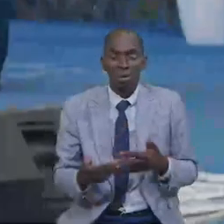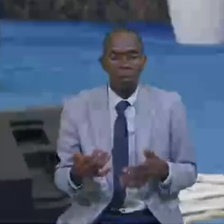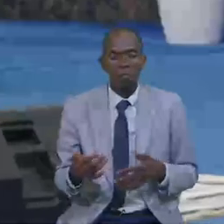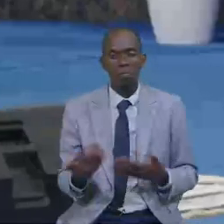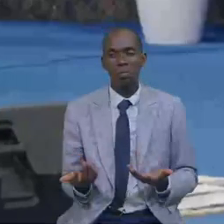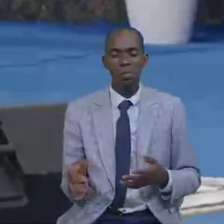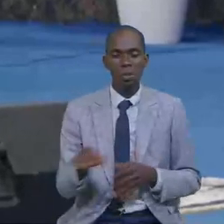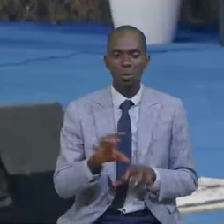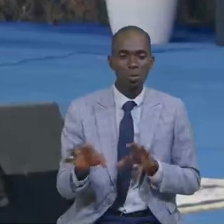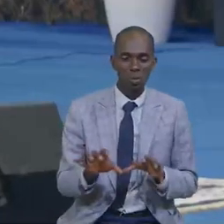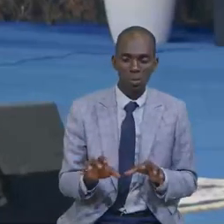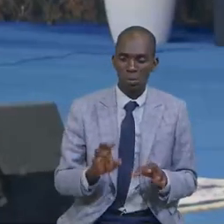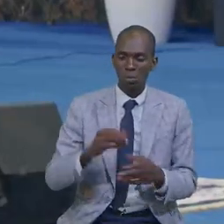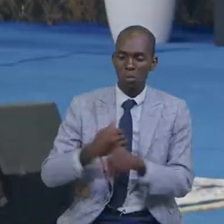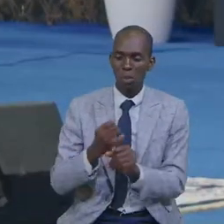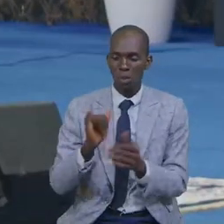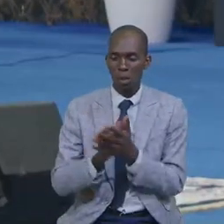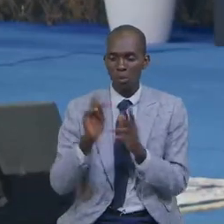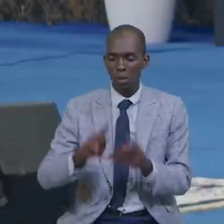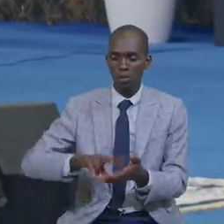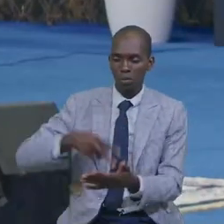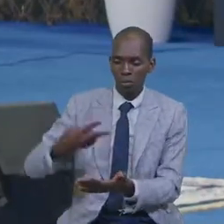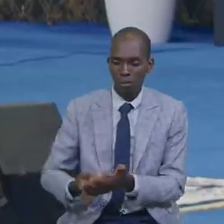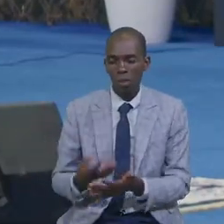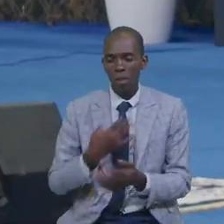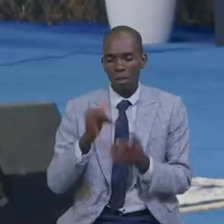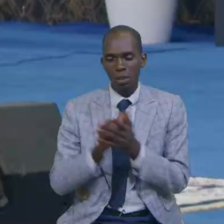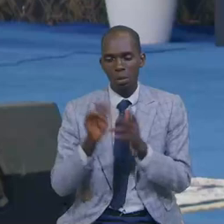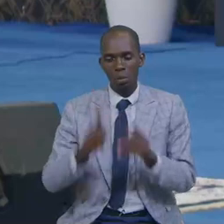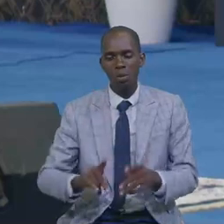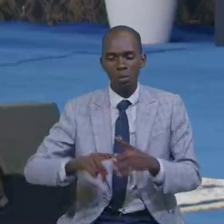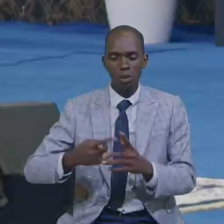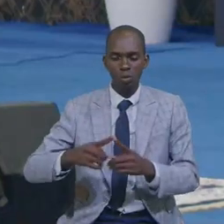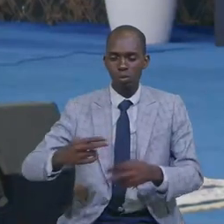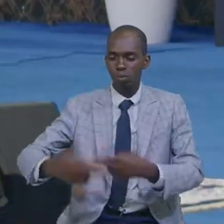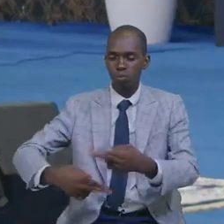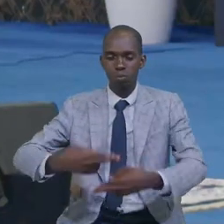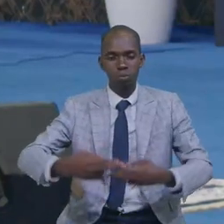tout ce qu'il faut bien j'ai quelqu'un parte ou la personne est